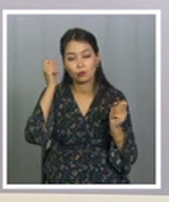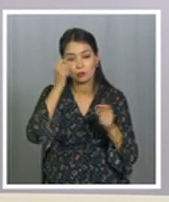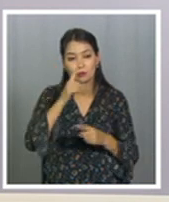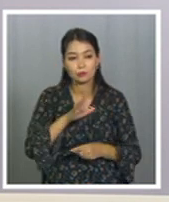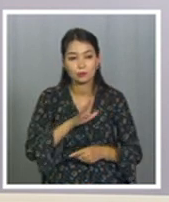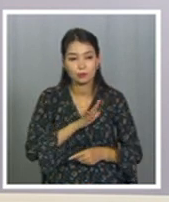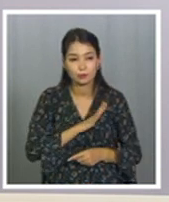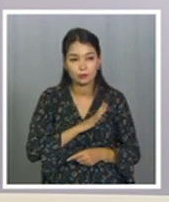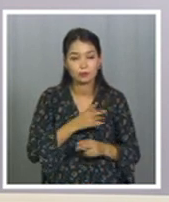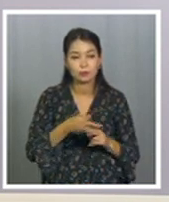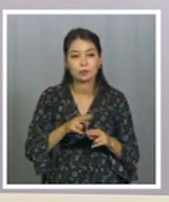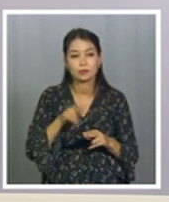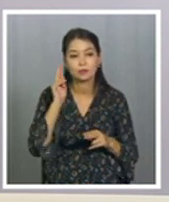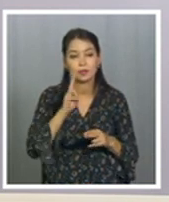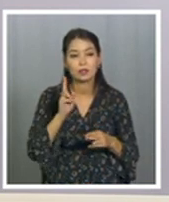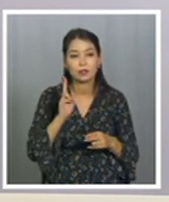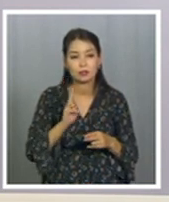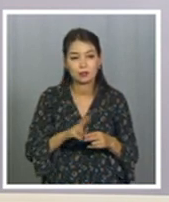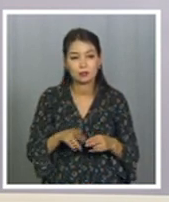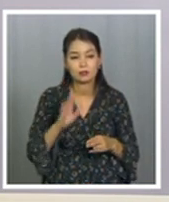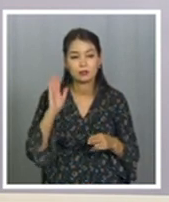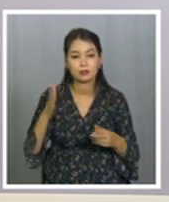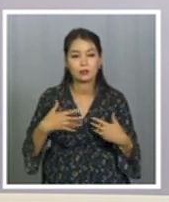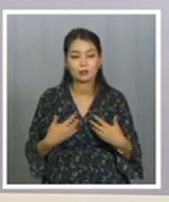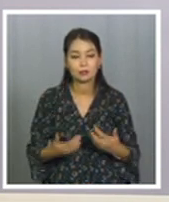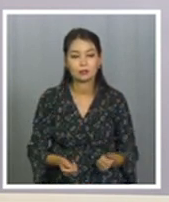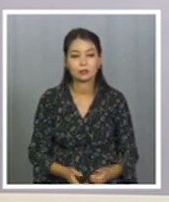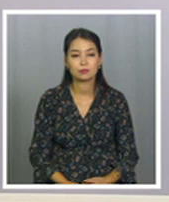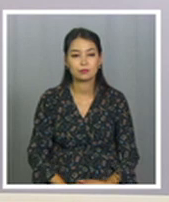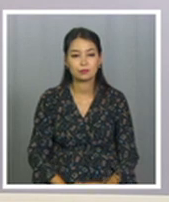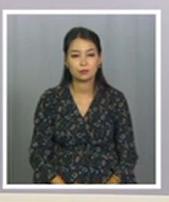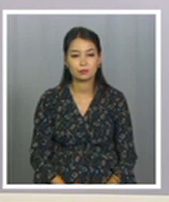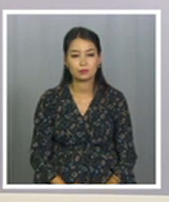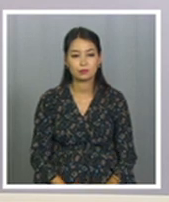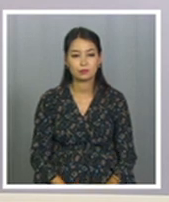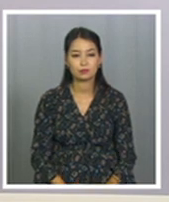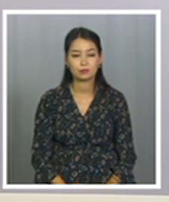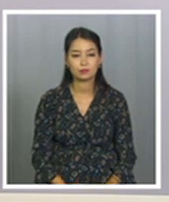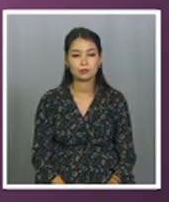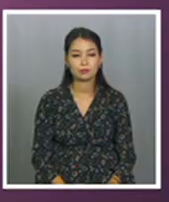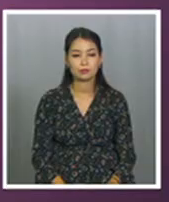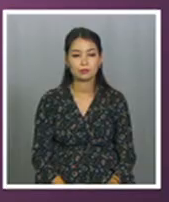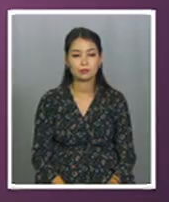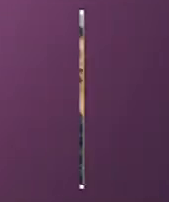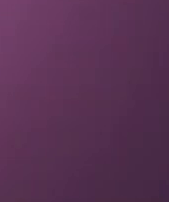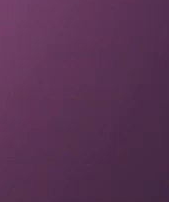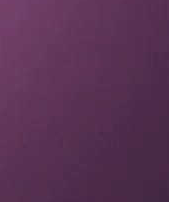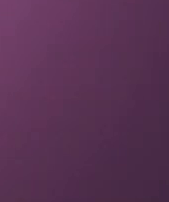үйрендіңіздер. Осымен сабағымыз аяқталды. Келесі білім алаңында жүздескенше сау болыңыздар.